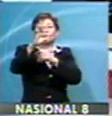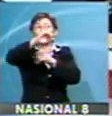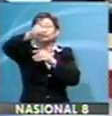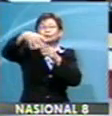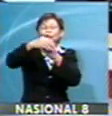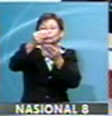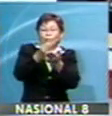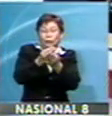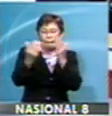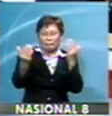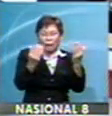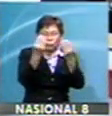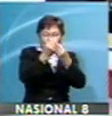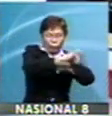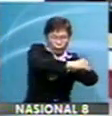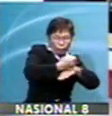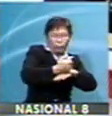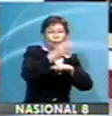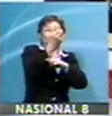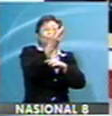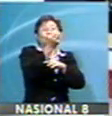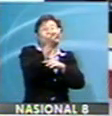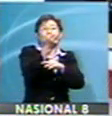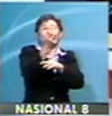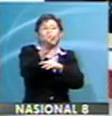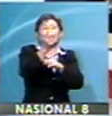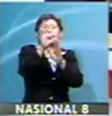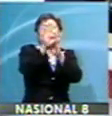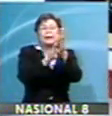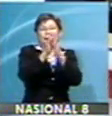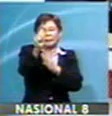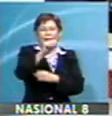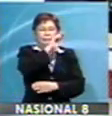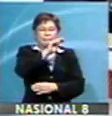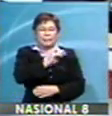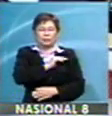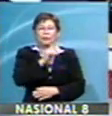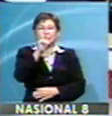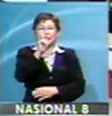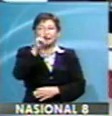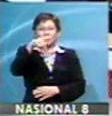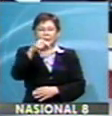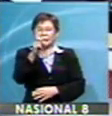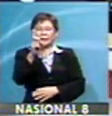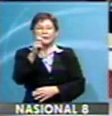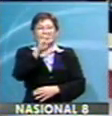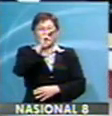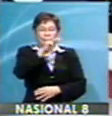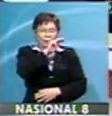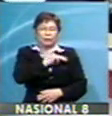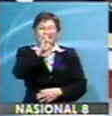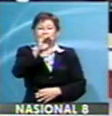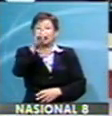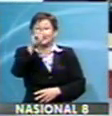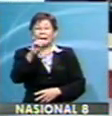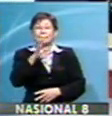juta berbanding jumlah import sebanyak rm1 bilion menteri perdagangan antarabangsa dan industri Datuk Seri Mustafa Mohamad bagaimanapun